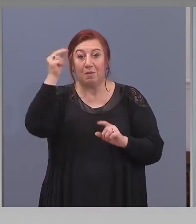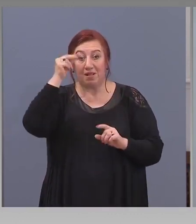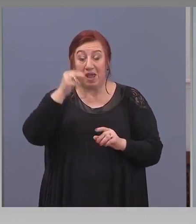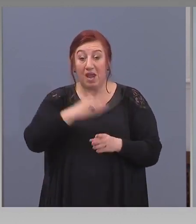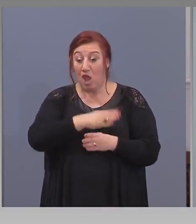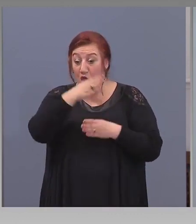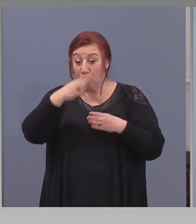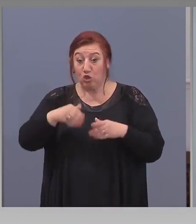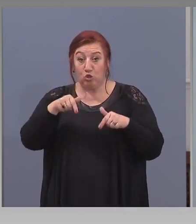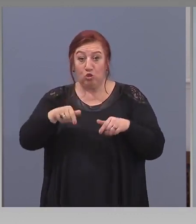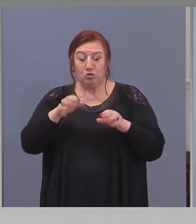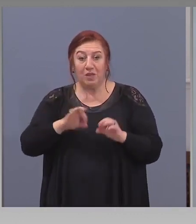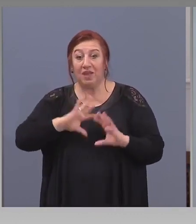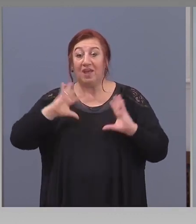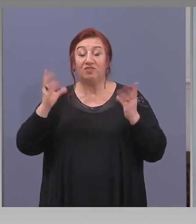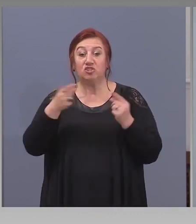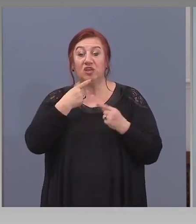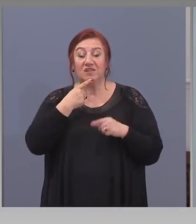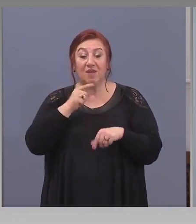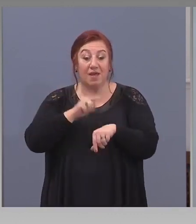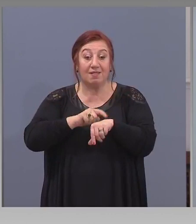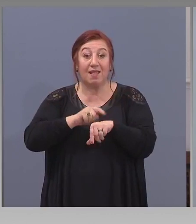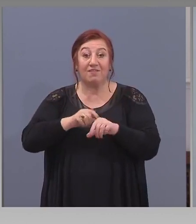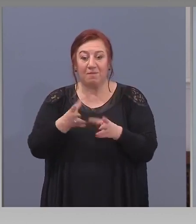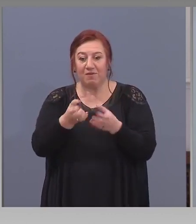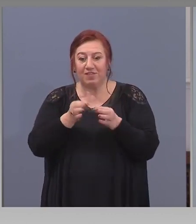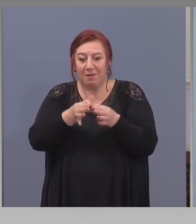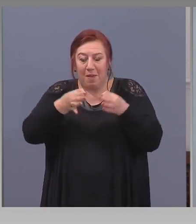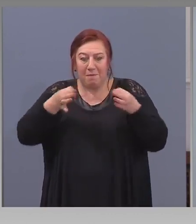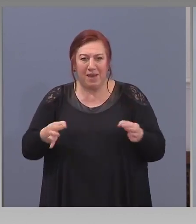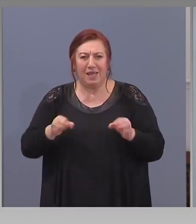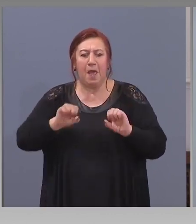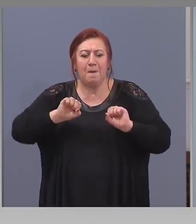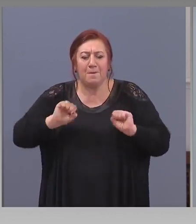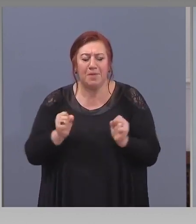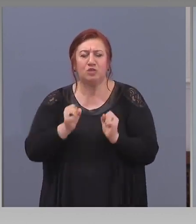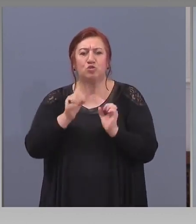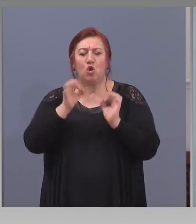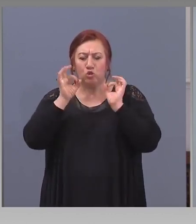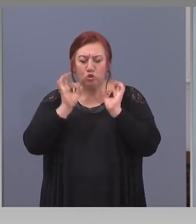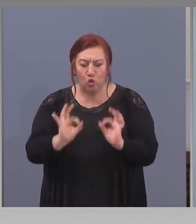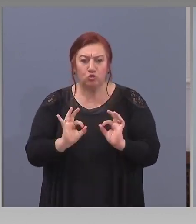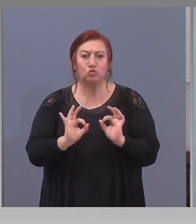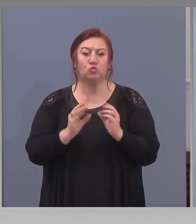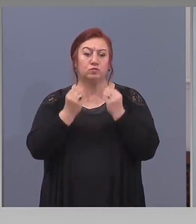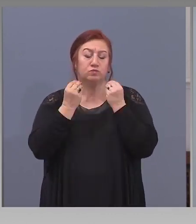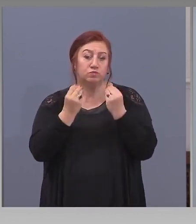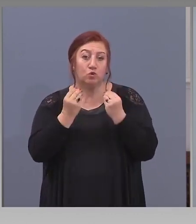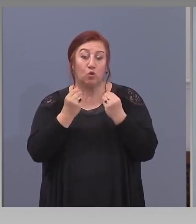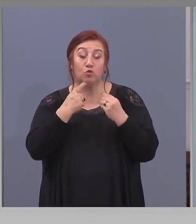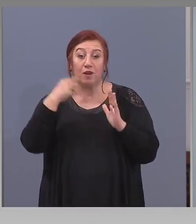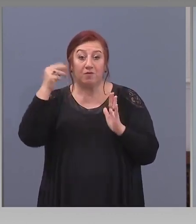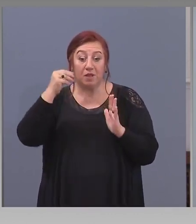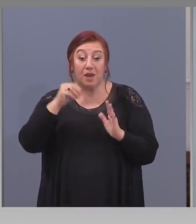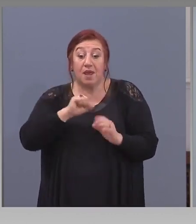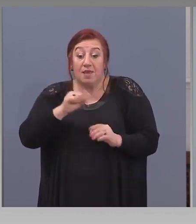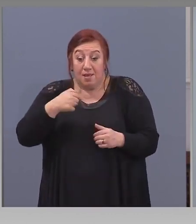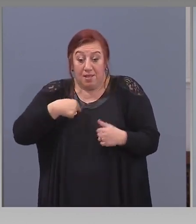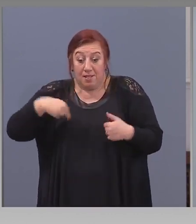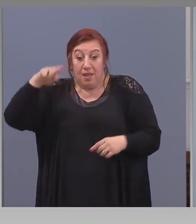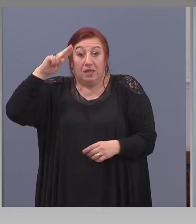първо най-навремени, най-бързи, най-точни и затова ги изпълняваме